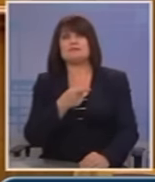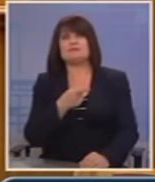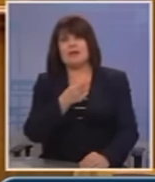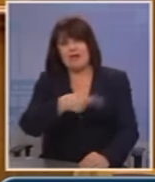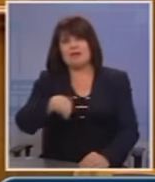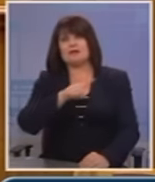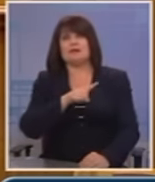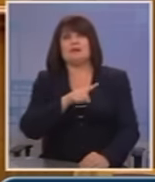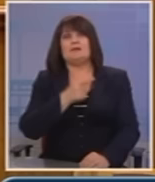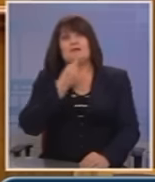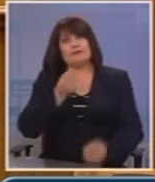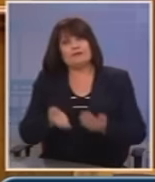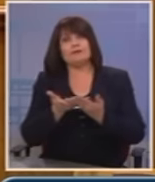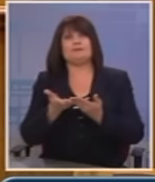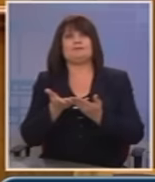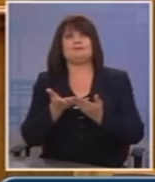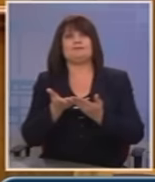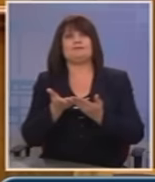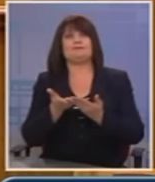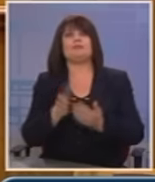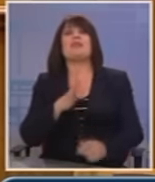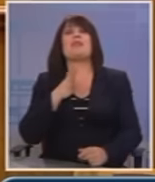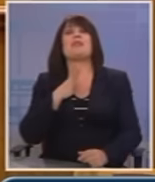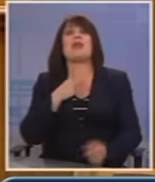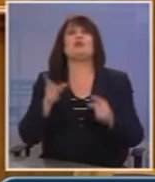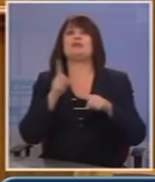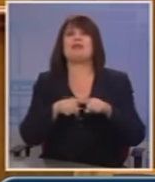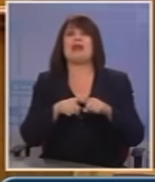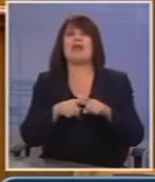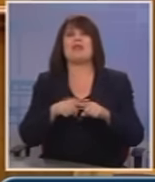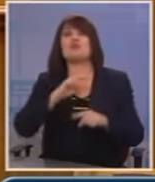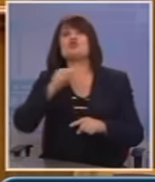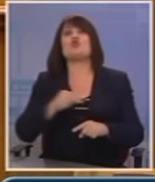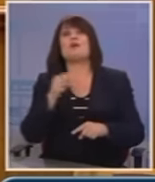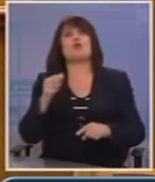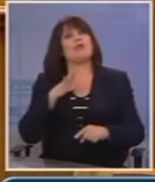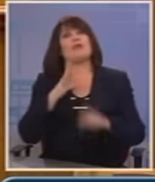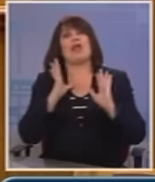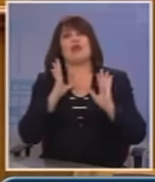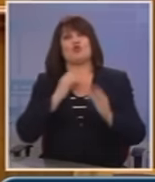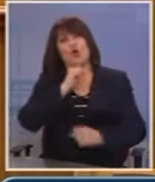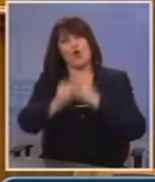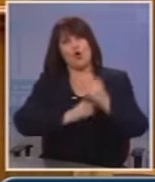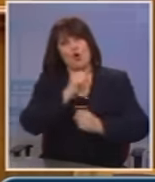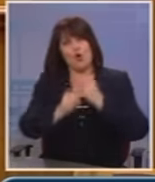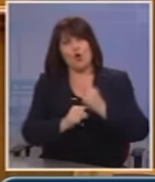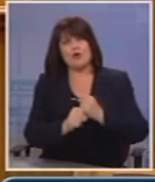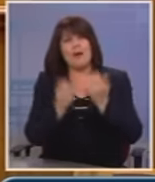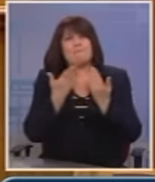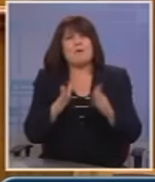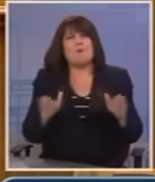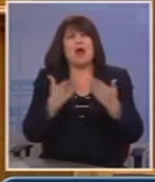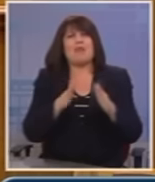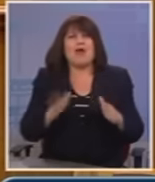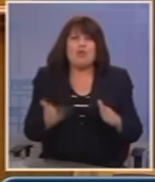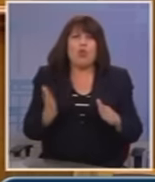διευκολύνετε αυτούς που δεν θέλουν την Ελλάδα στο ευρώ, που χρόνια τώρα προπαγανδίζουν το